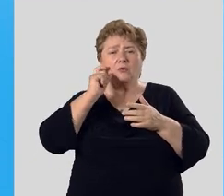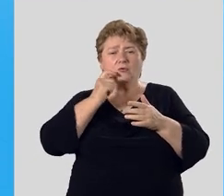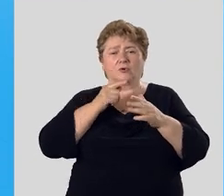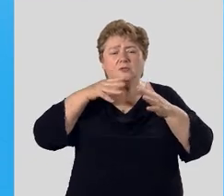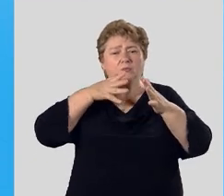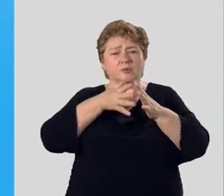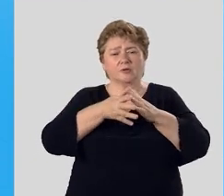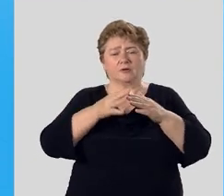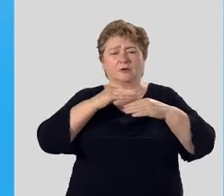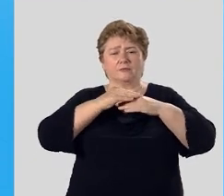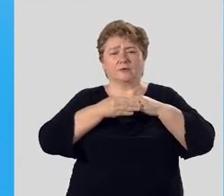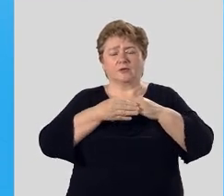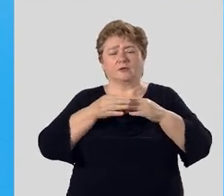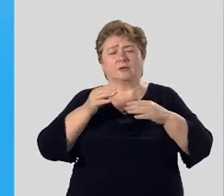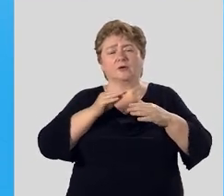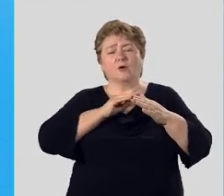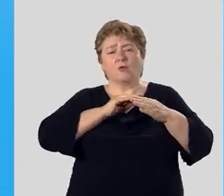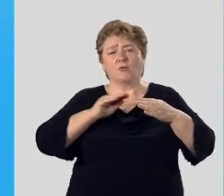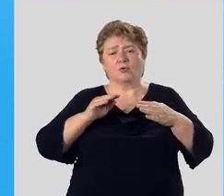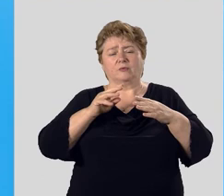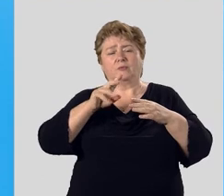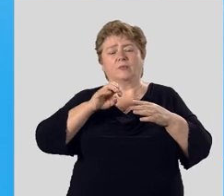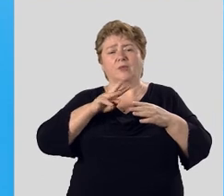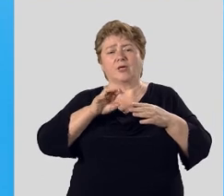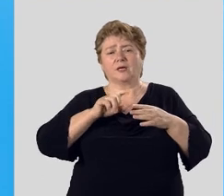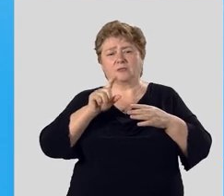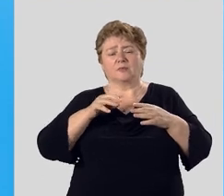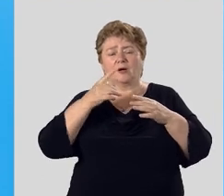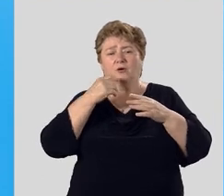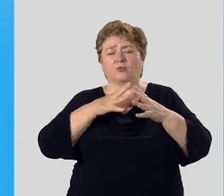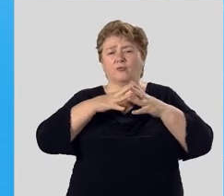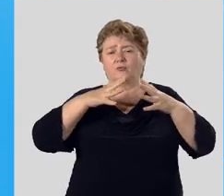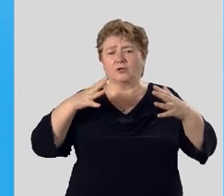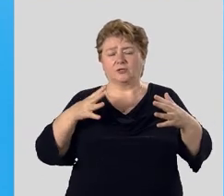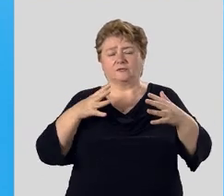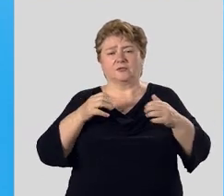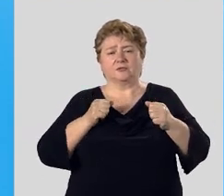не проникает в ткани, а ее уровень в плазме крови сильно возрастает.